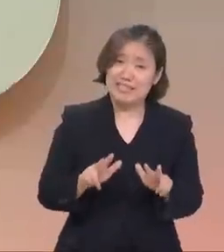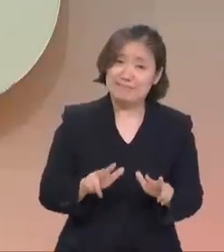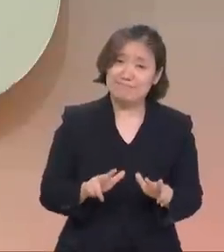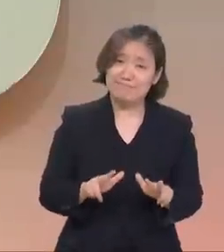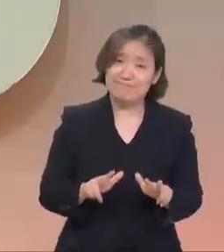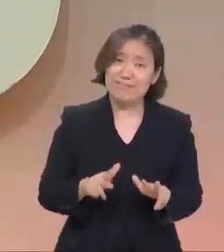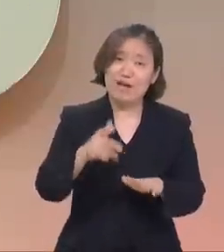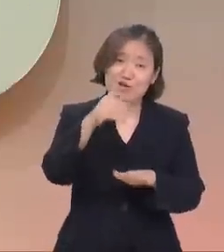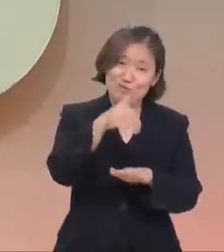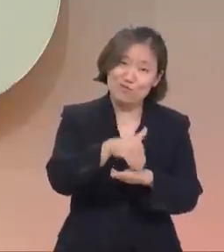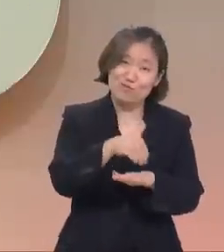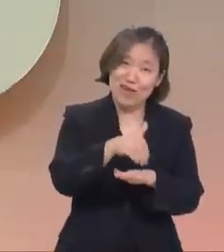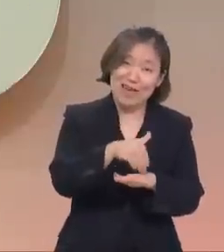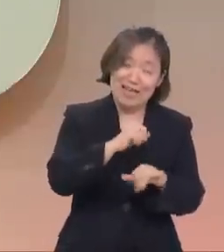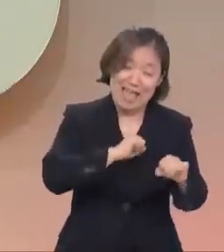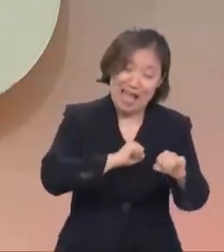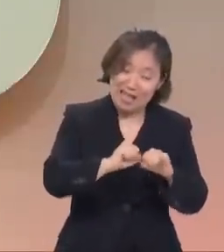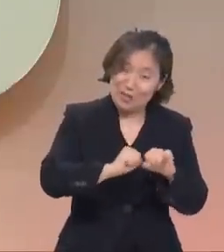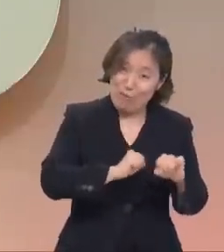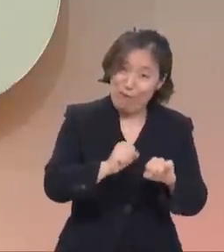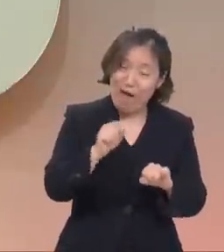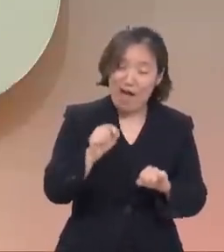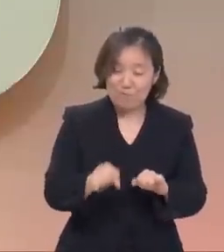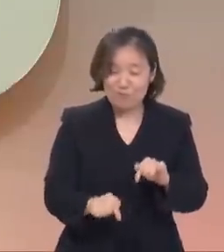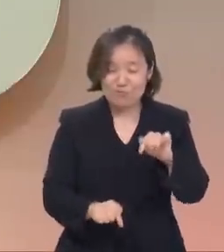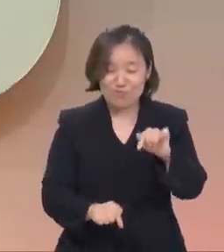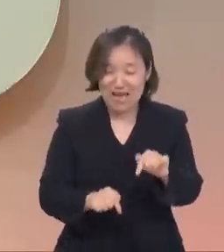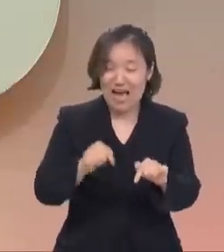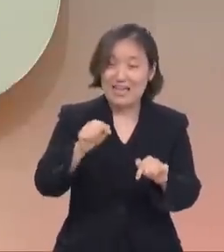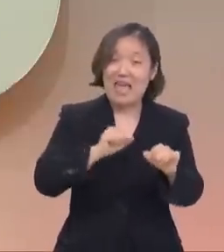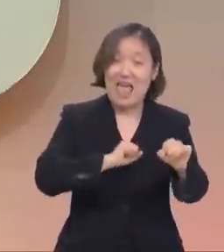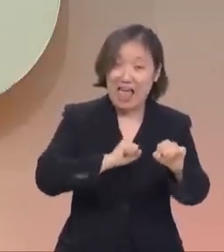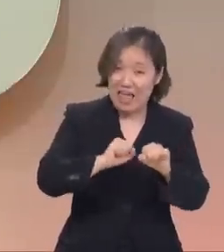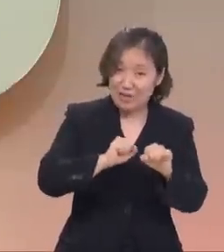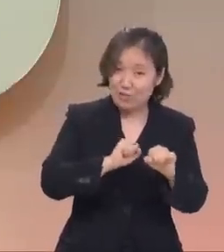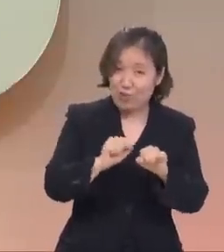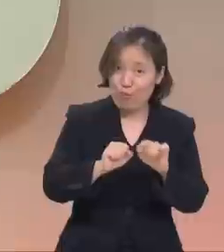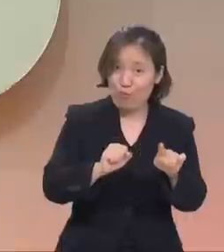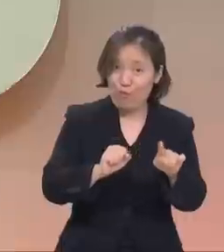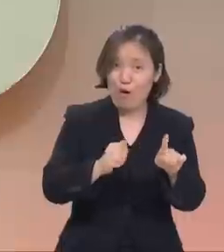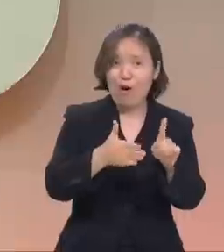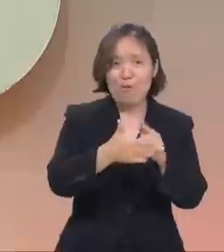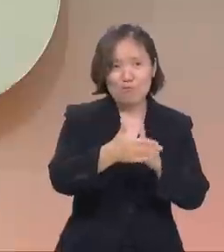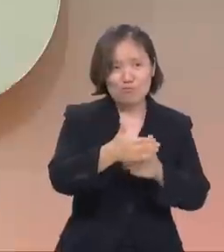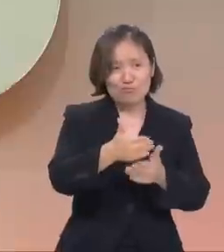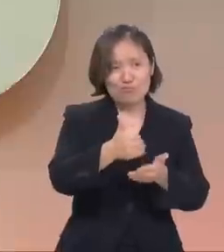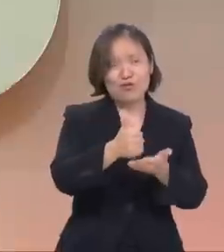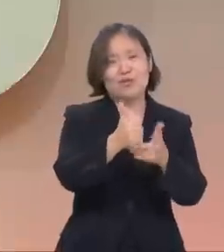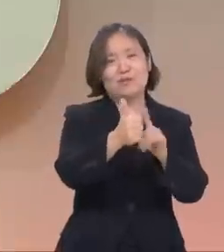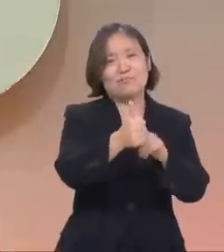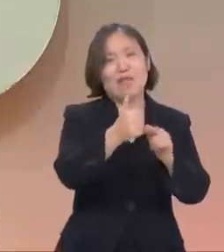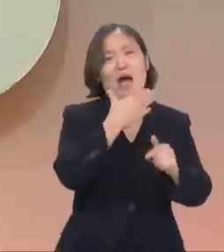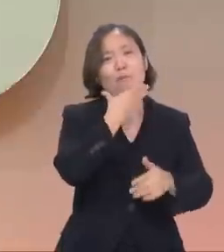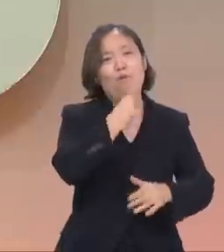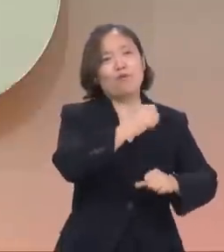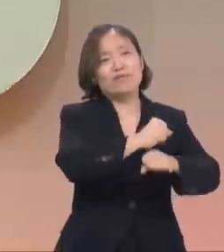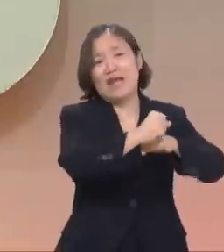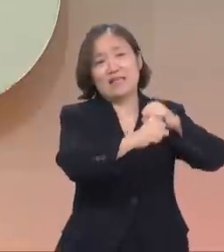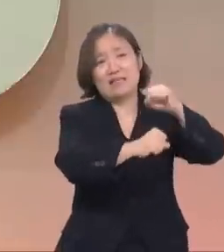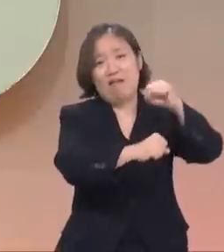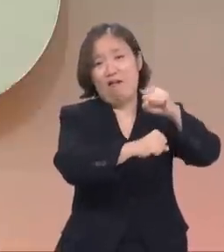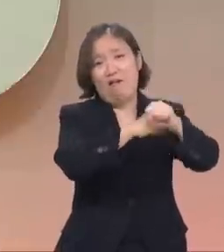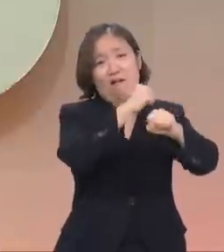있는이 한 걸음 한 걸음이 불법의 힘은 결코 허공으로 허투로 사라지지